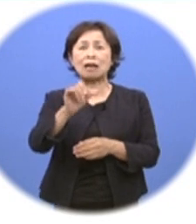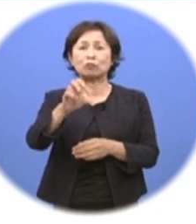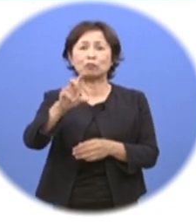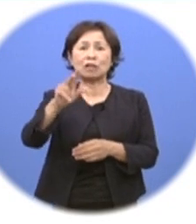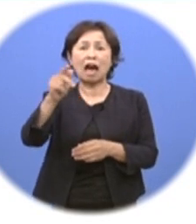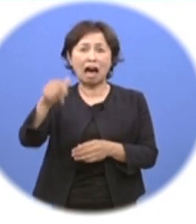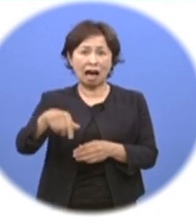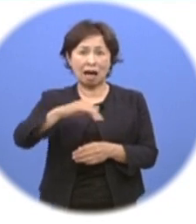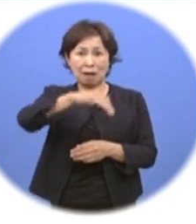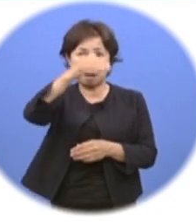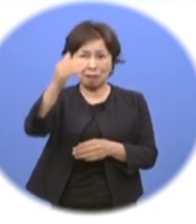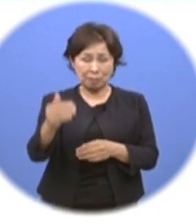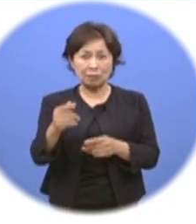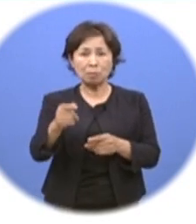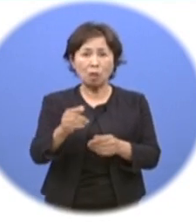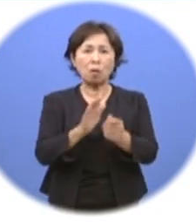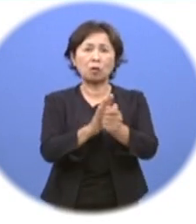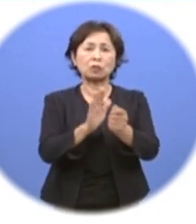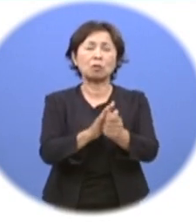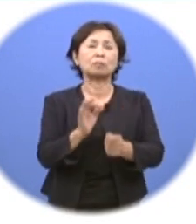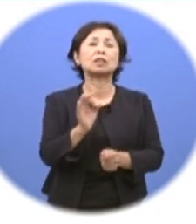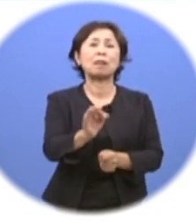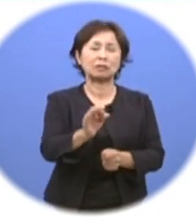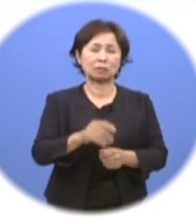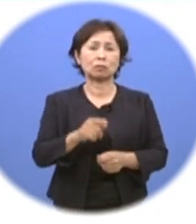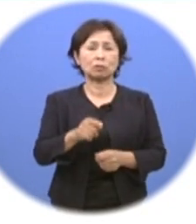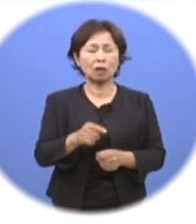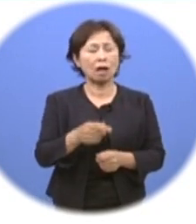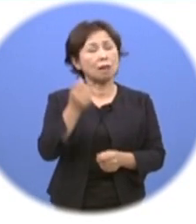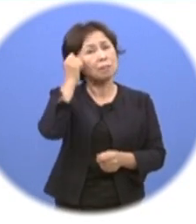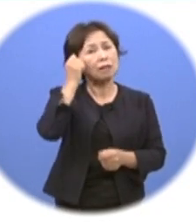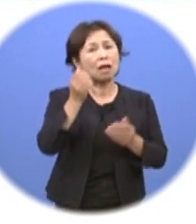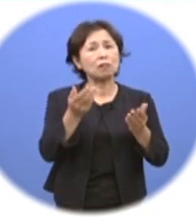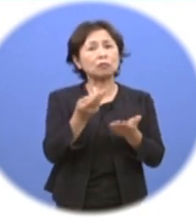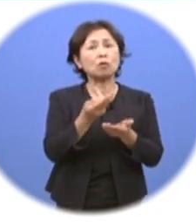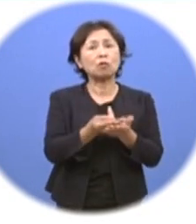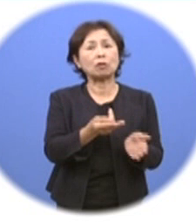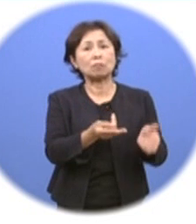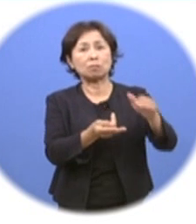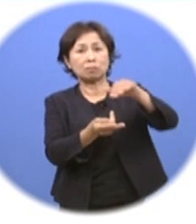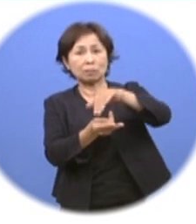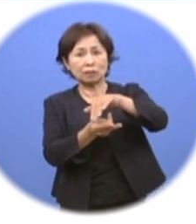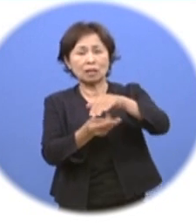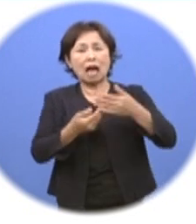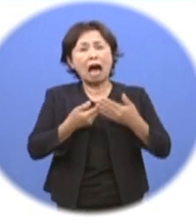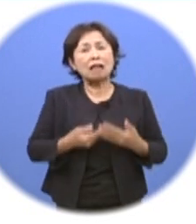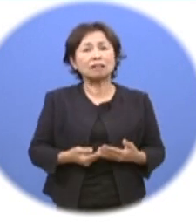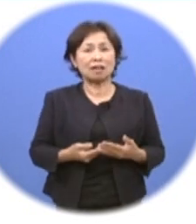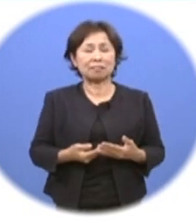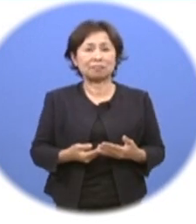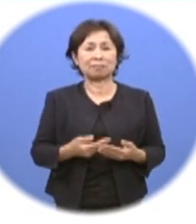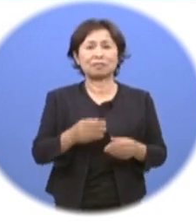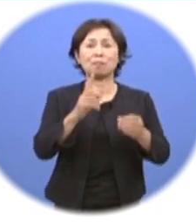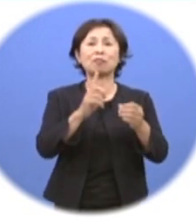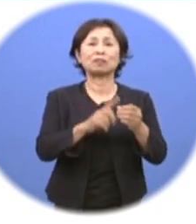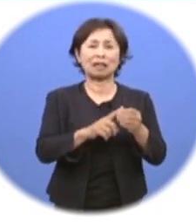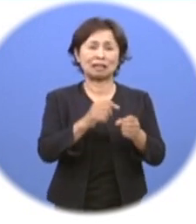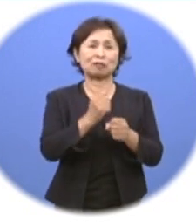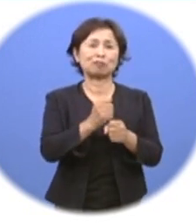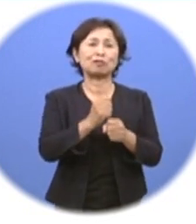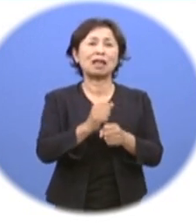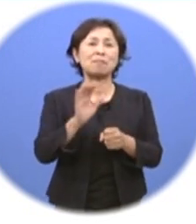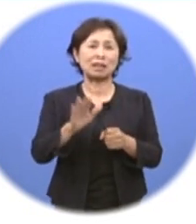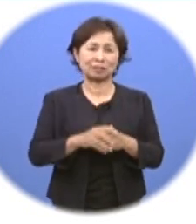は住宅が倒壊した時でも寝ている場所や生活の中心となる部屋において安全な空間を確保することを目的として作られたも